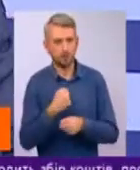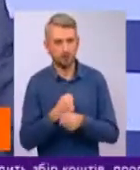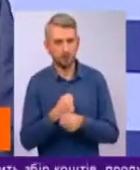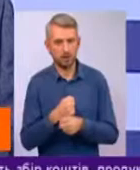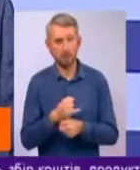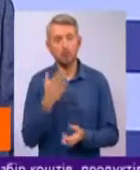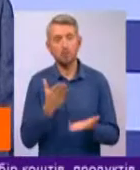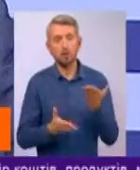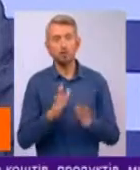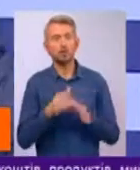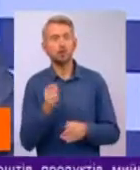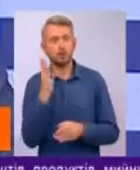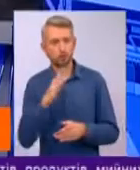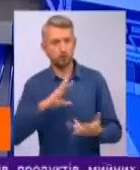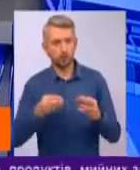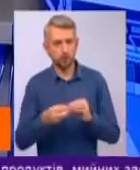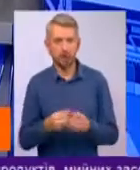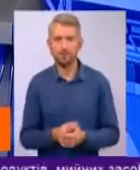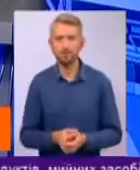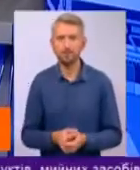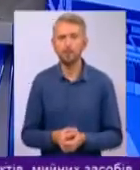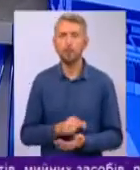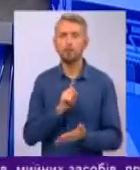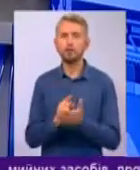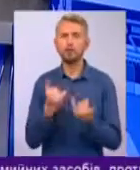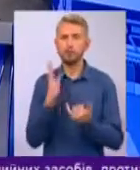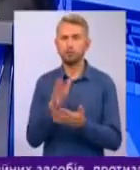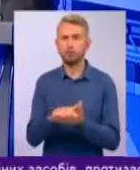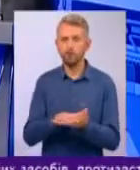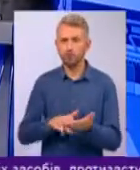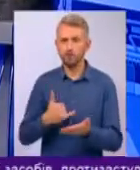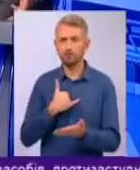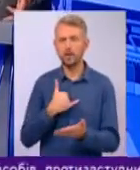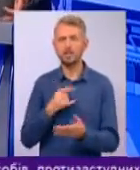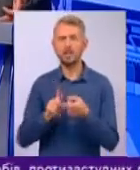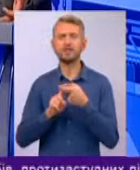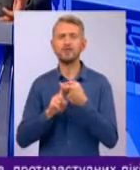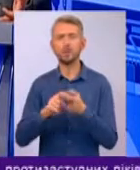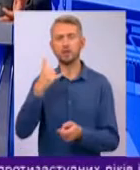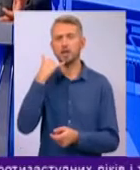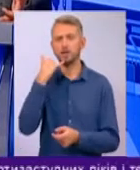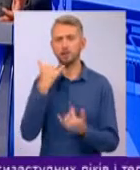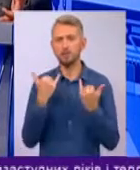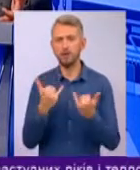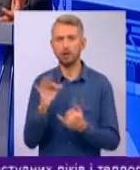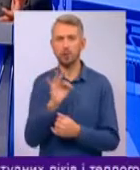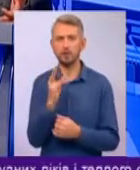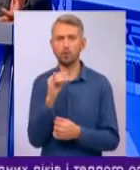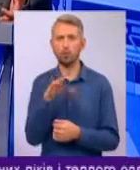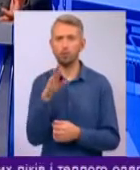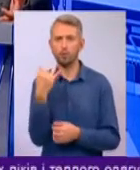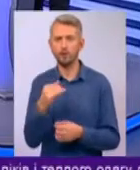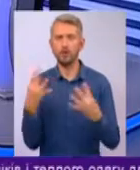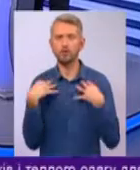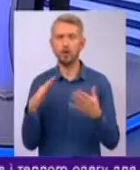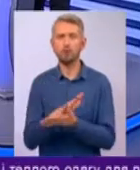от, можливо, панове, тільки тоді буде результат. Панове, обов'язково зараз будемо продовжувати. У нас на зв'язку телефоном зараз Олександр Кутовий, начальник